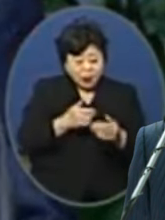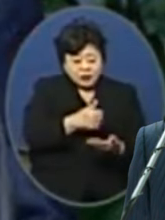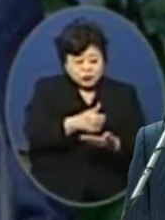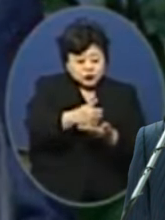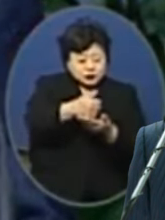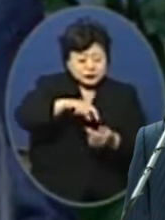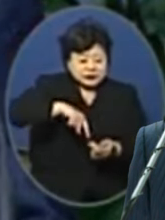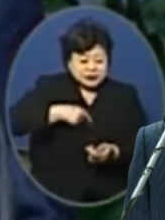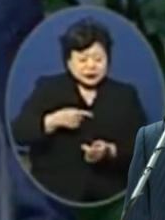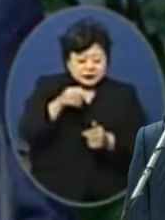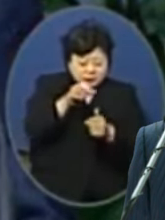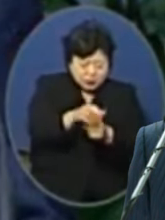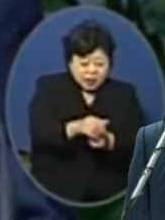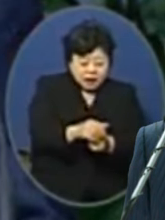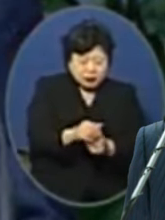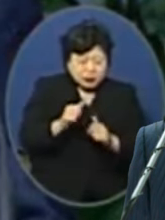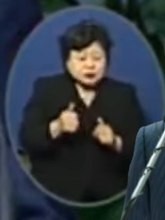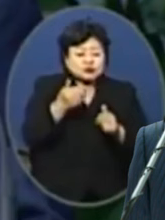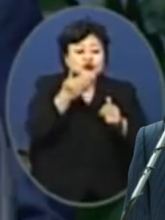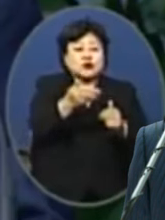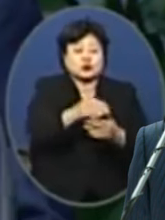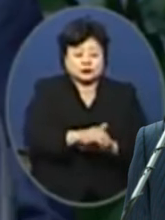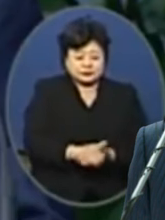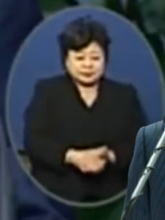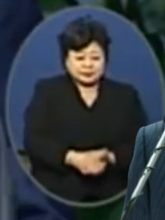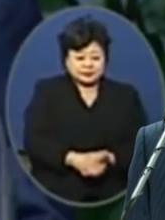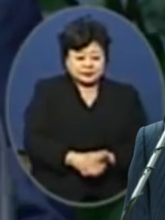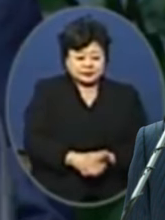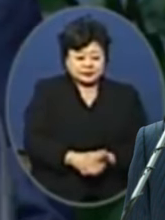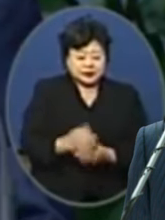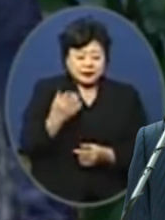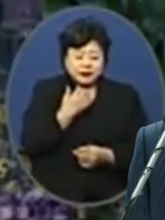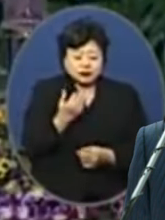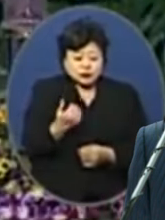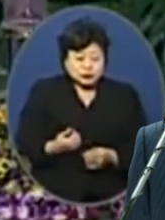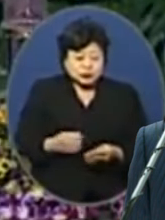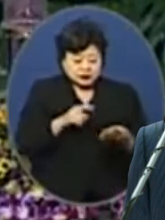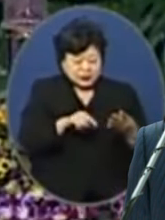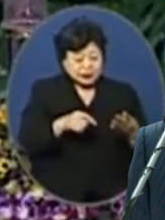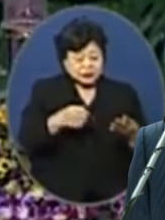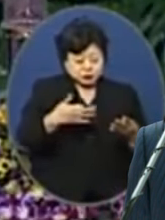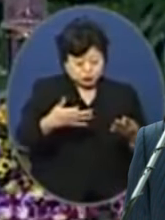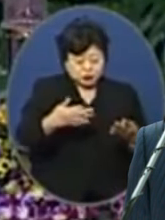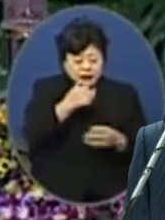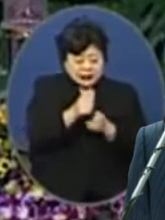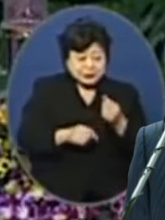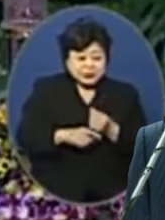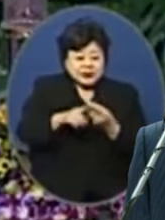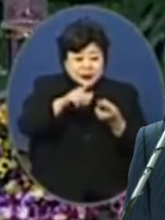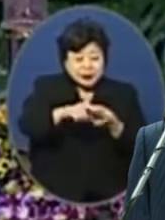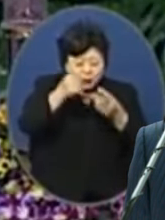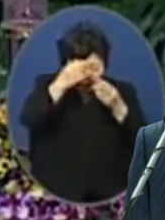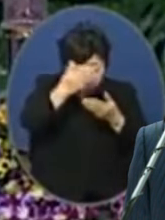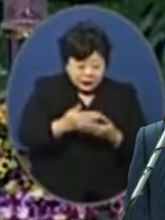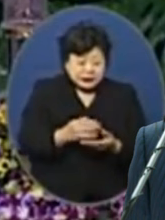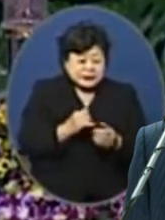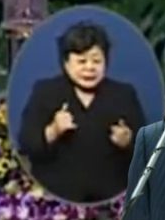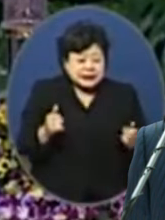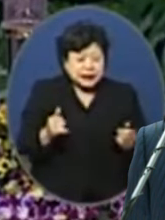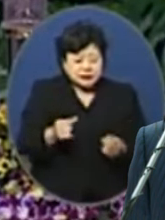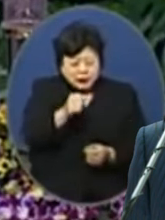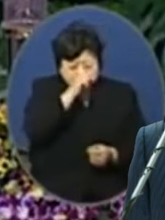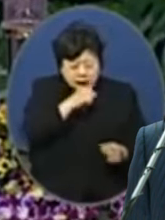우리 자신을 내놓을 수 있도록 힘을 주신다고 말씀하 베드로전서 4장 19절에 하나님의 뜻대로 고난을 받는 자들은 또한